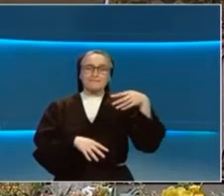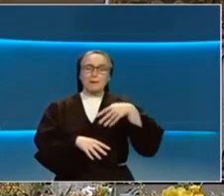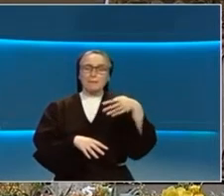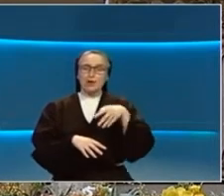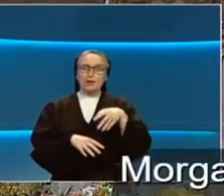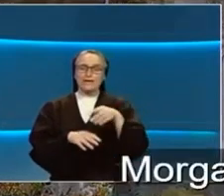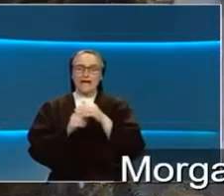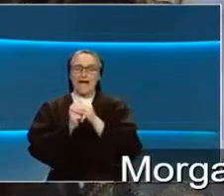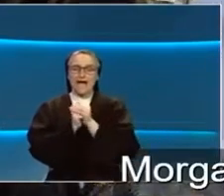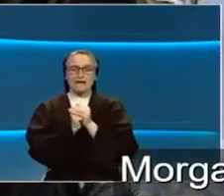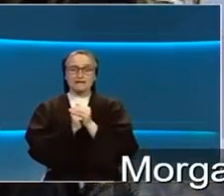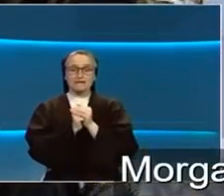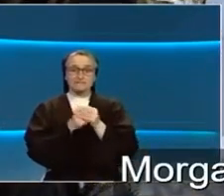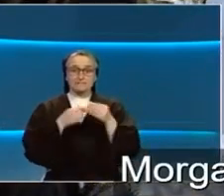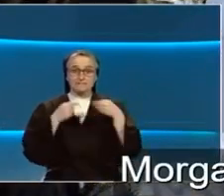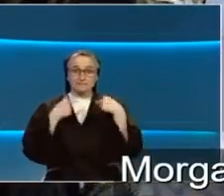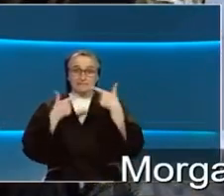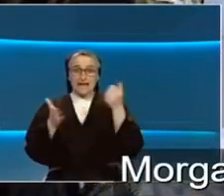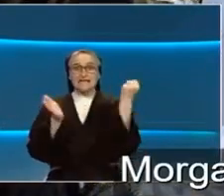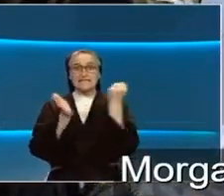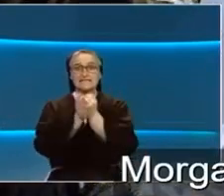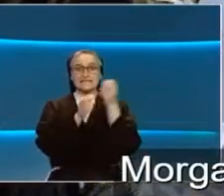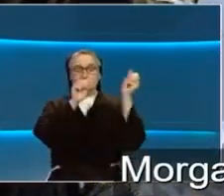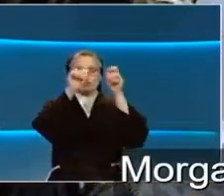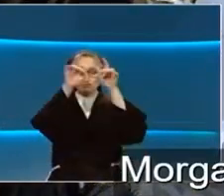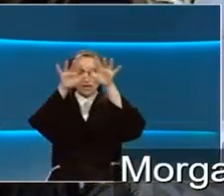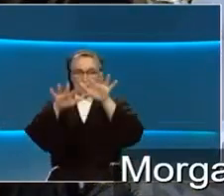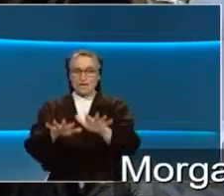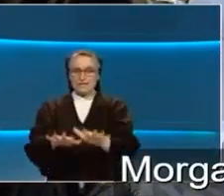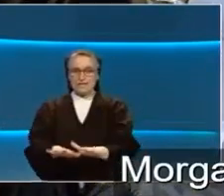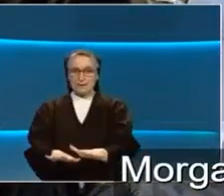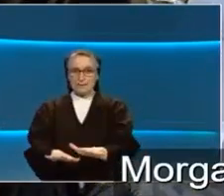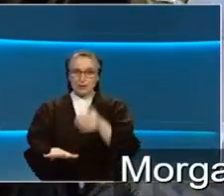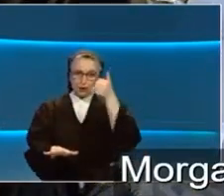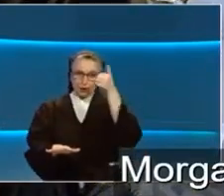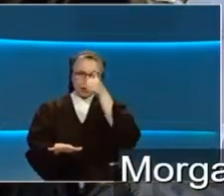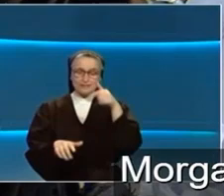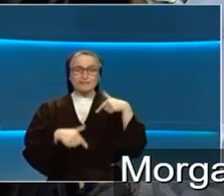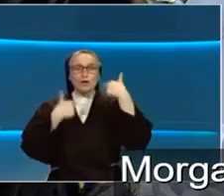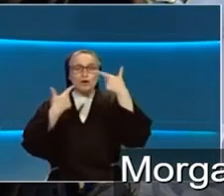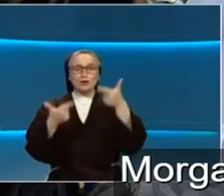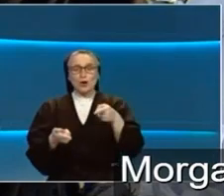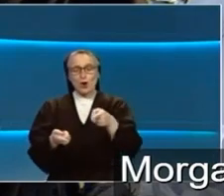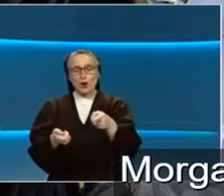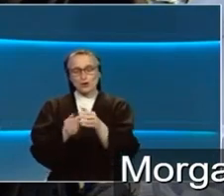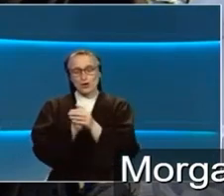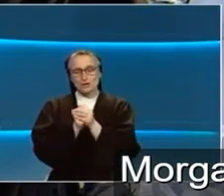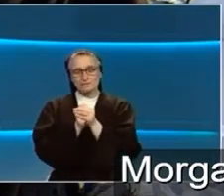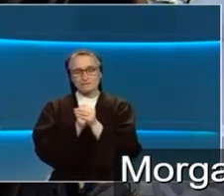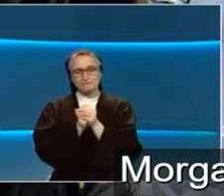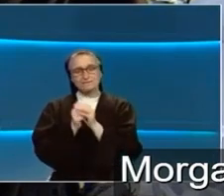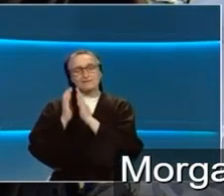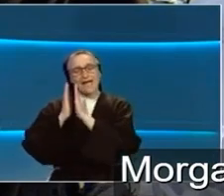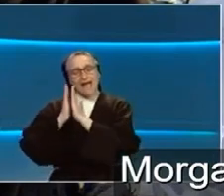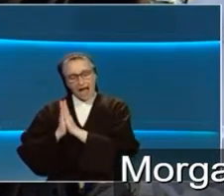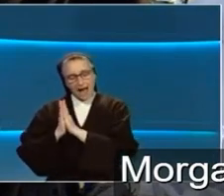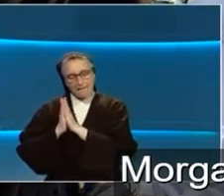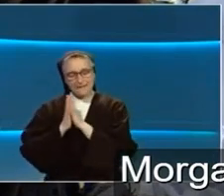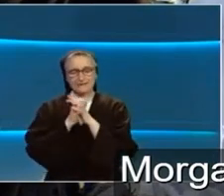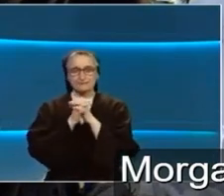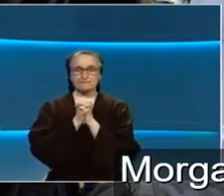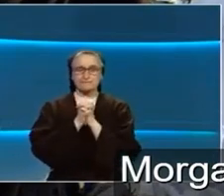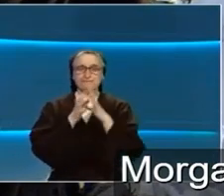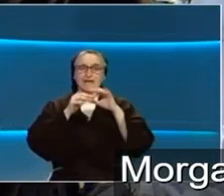Morgana, ricevi il sigillo dello Spirito Santo che ti è dato in dono. Amen.